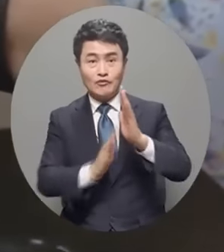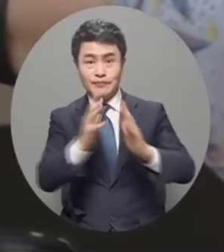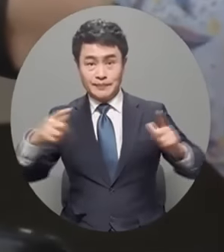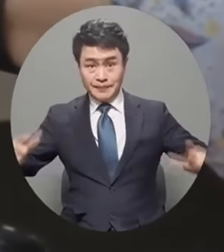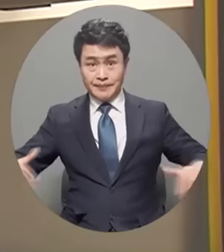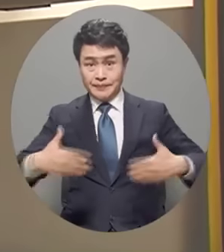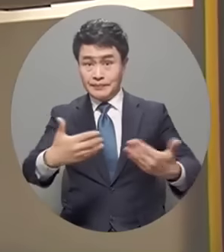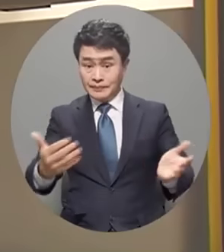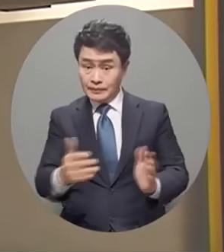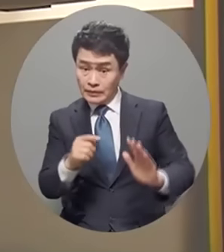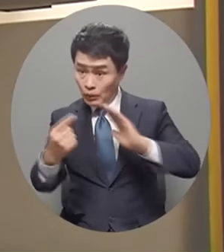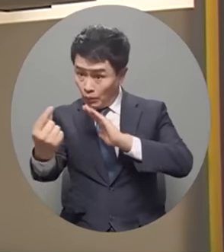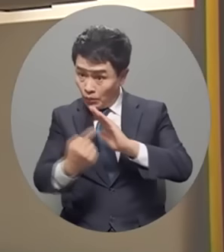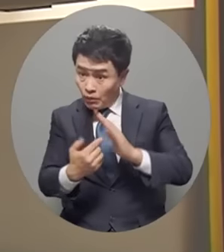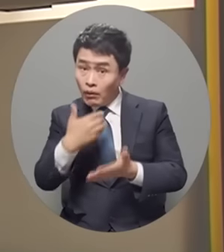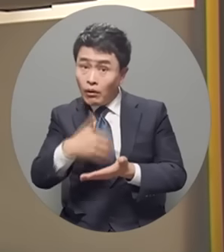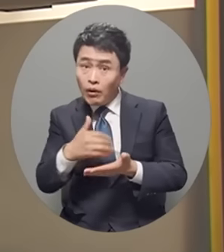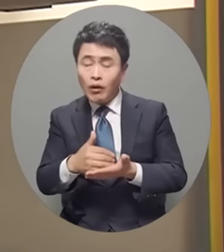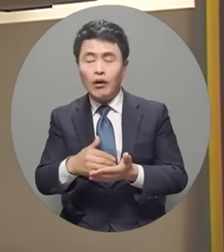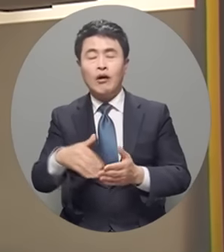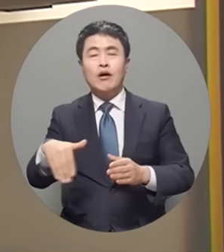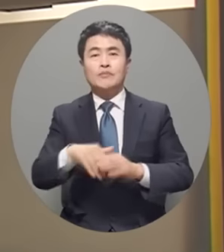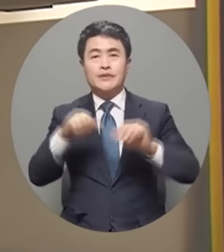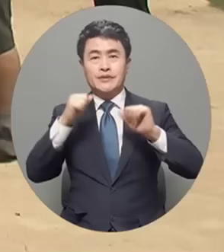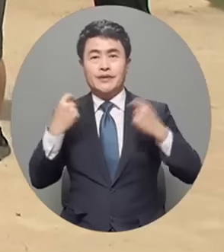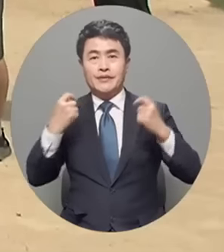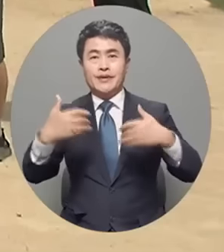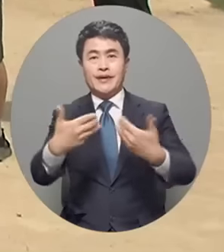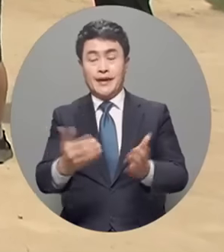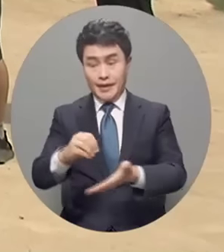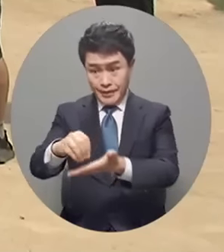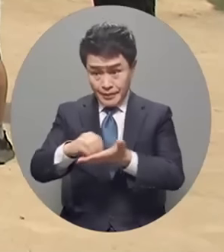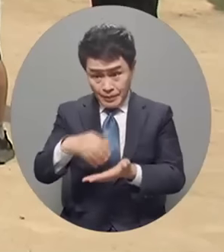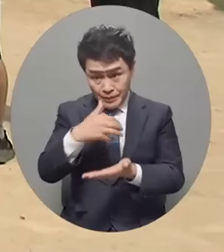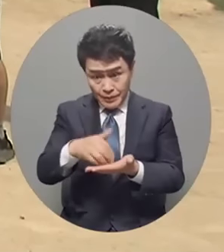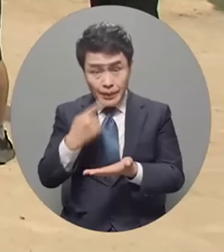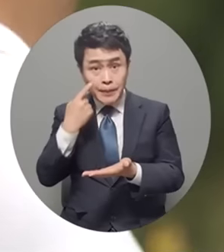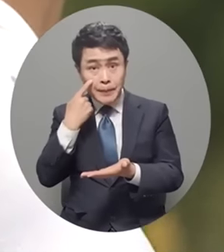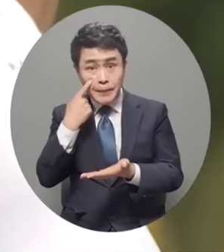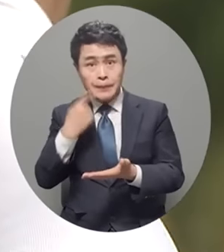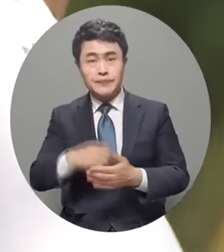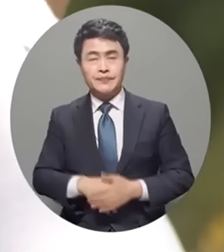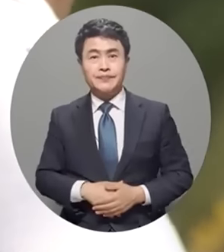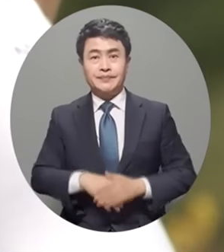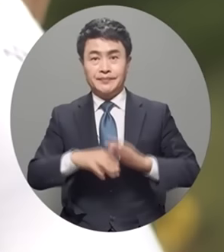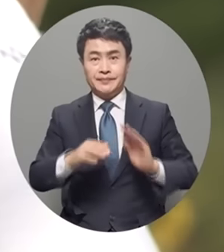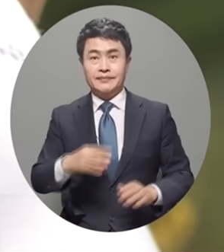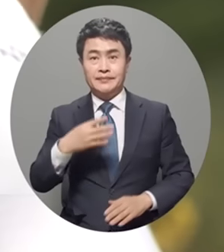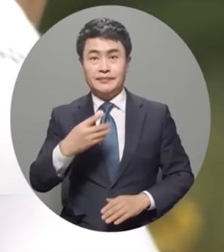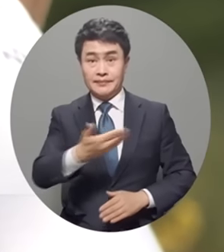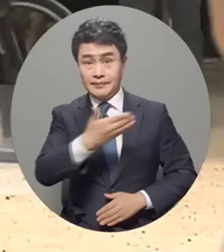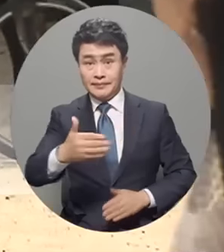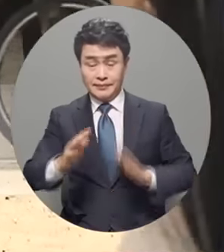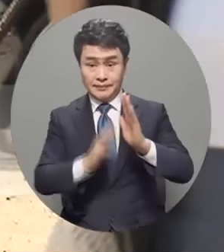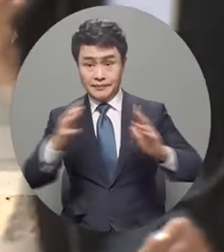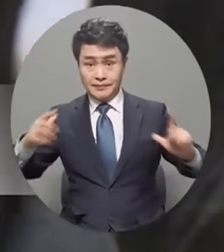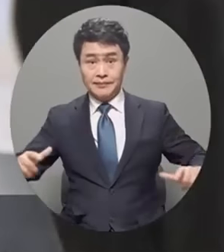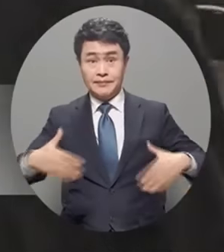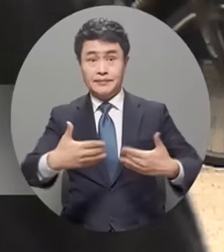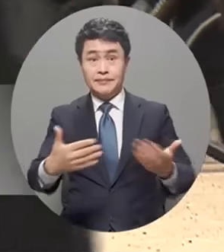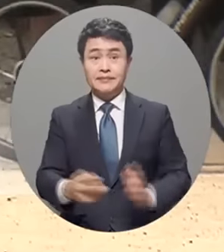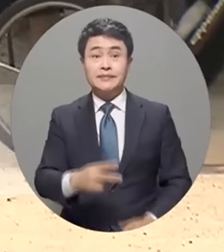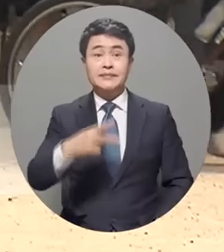사람은 얼마나 되는지 문화체육관광부에서 관리하는 입장객 통계를 살펴봤습니다. 태화강 국가정원의 일부인